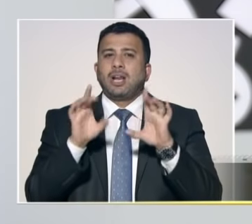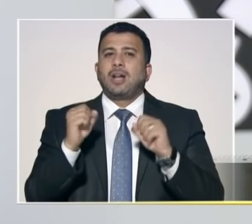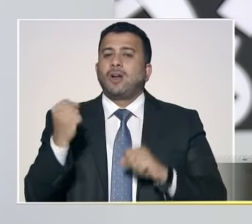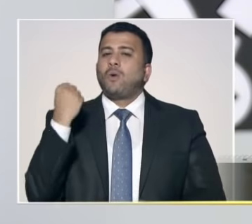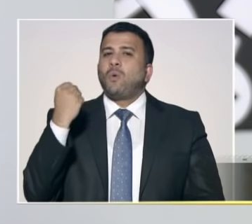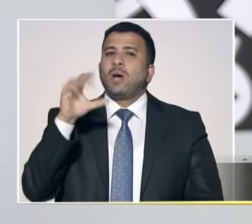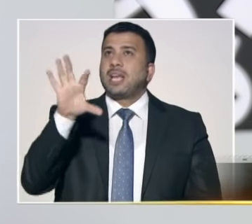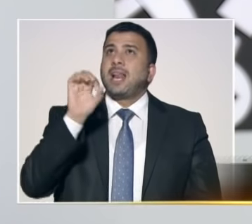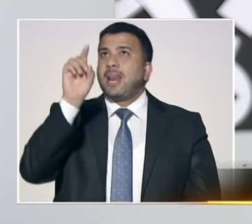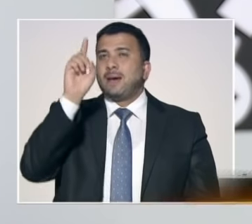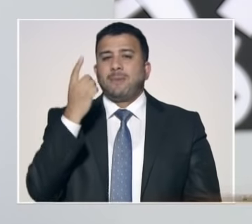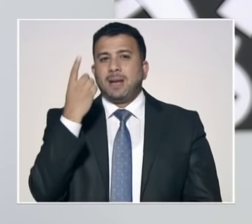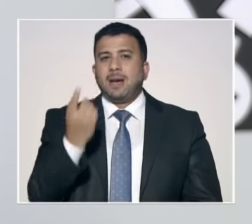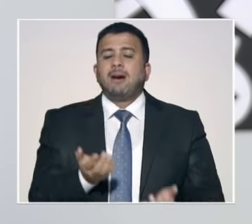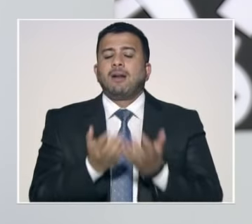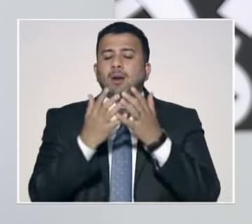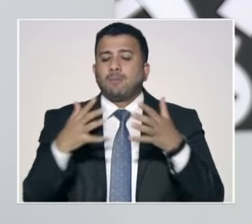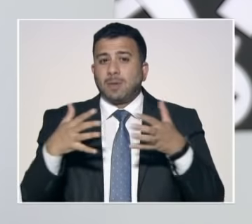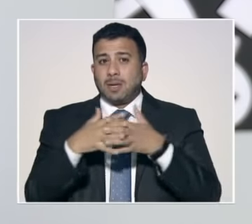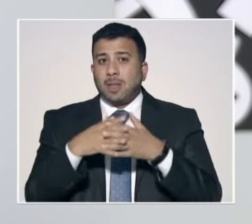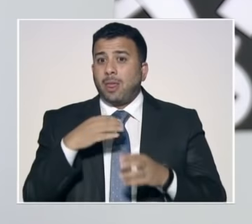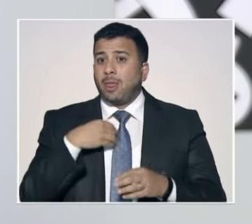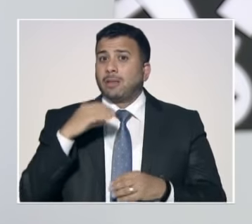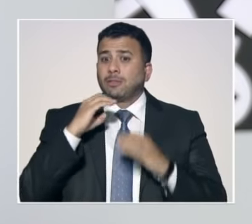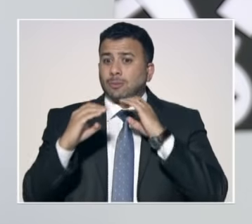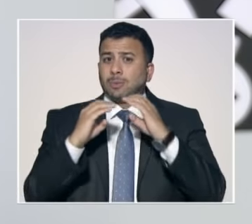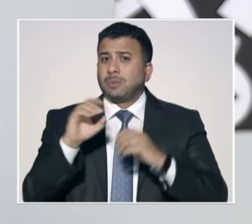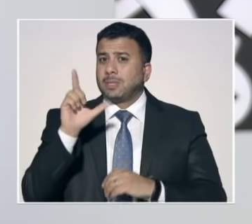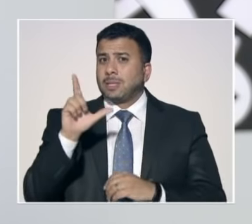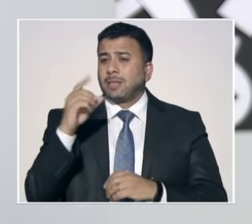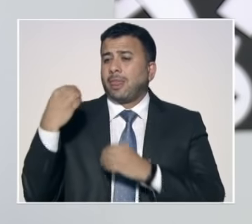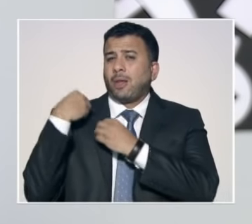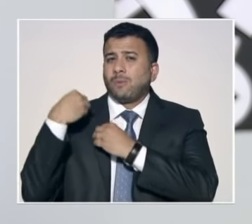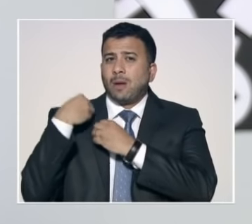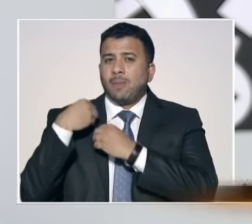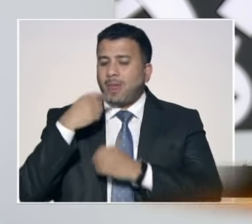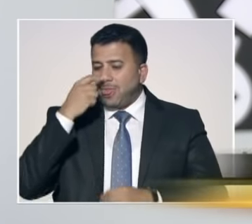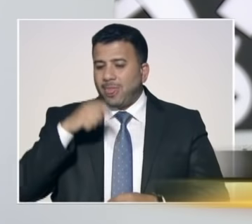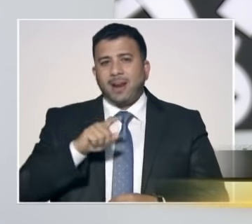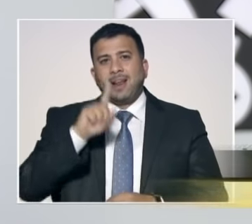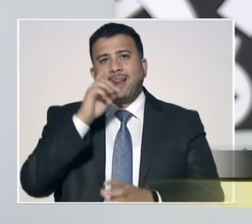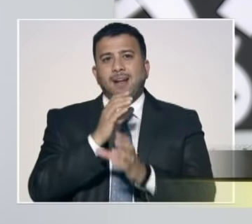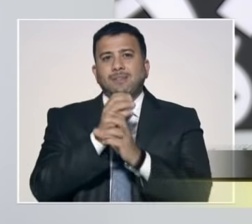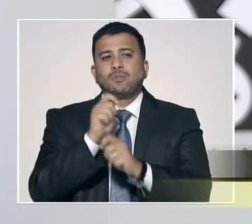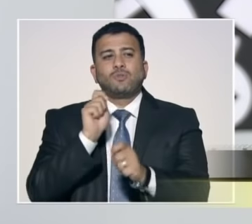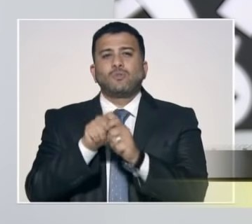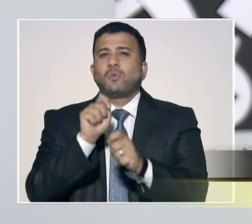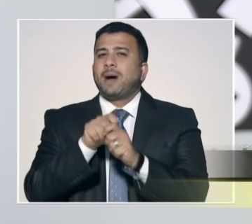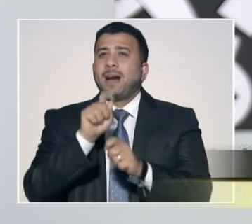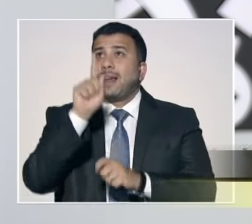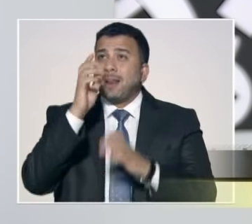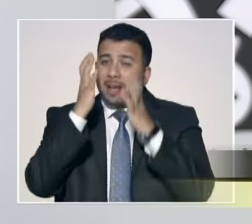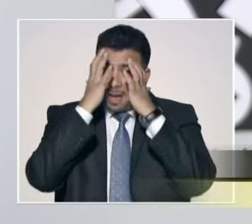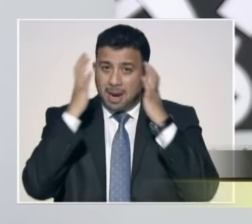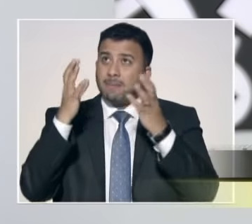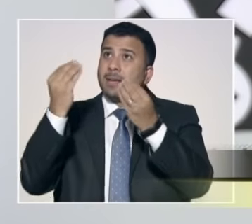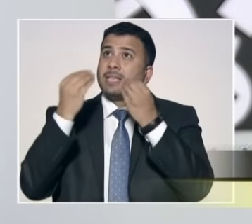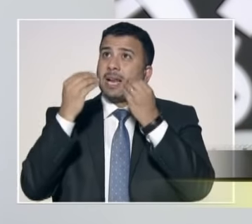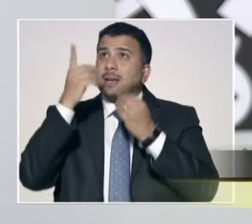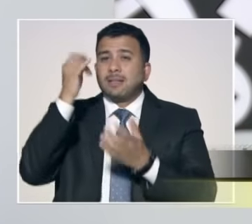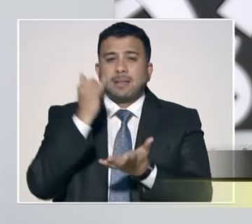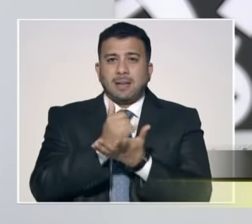لا قوة إلا بالله، اللهم اجمع لنا بين الصواب والثواب، وأعذنا يا ربنا من الزلل. سبحانك لا علم لنا إلا ما علمتنا،